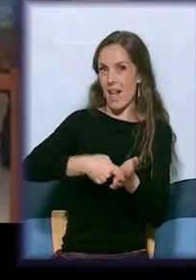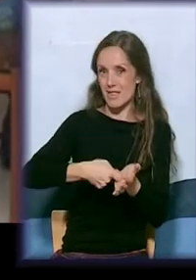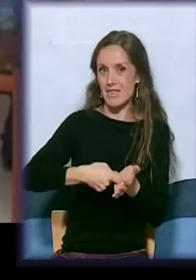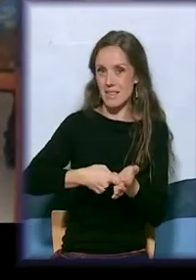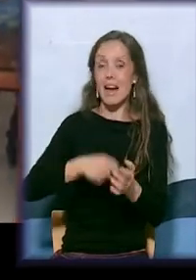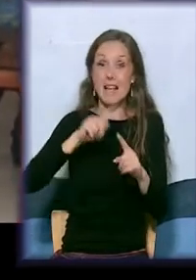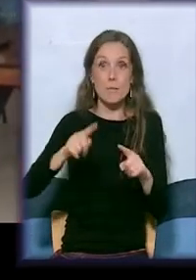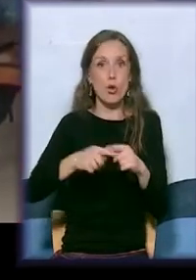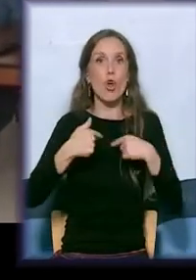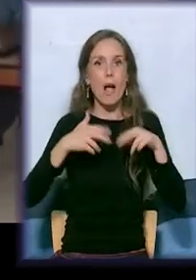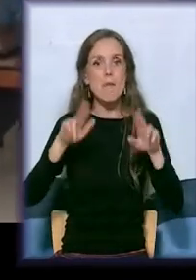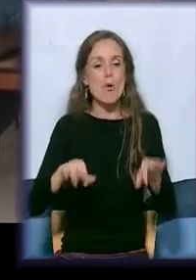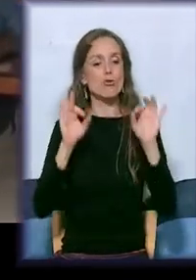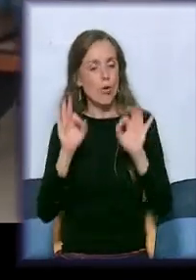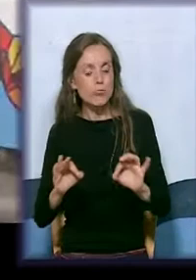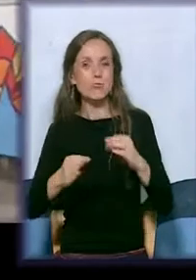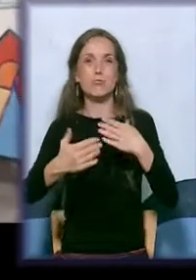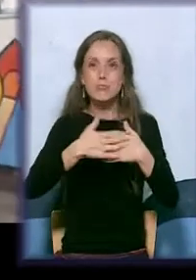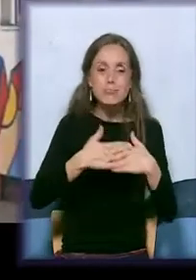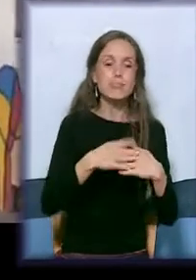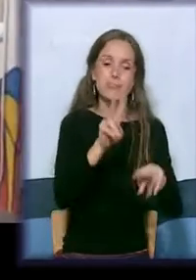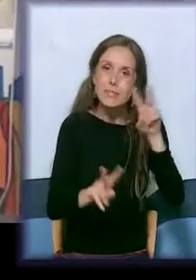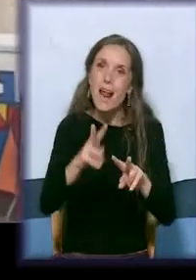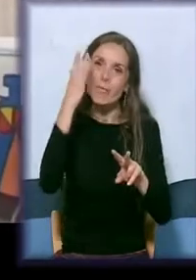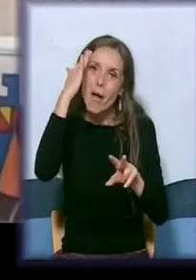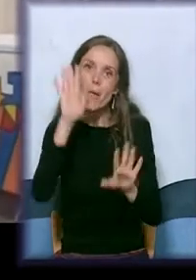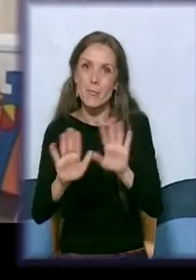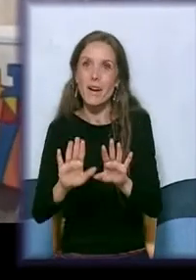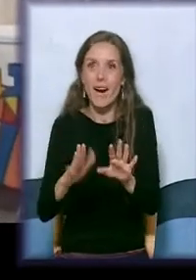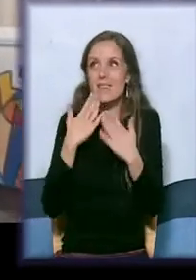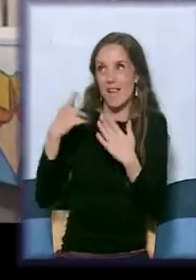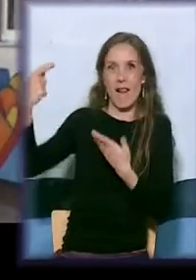ovako adekvatan tretman da možemo da zbrinemo svakog korisnika ponaosob.